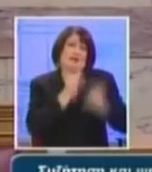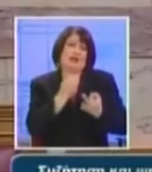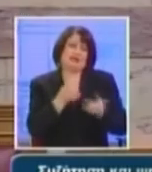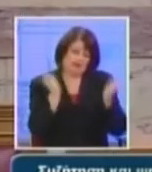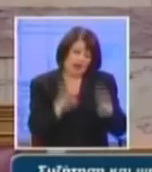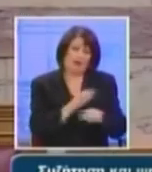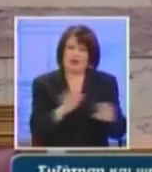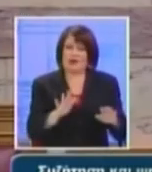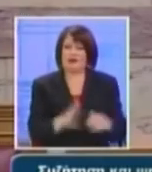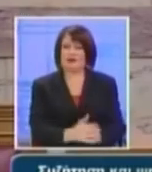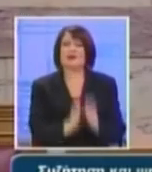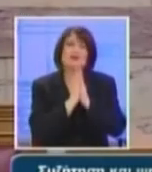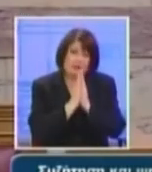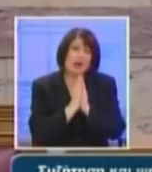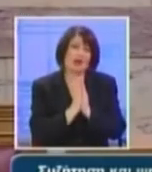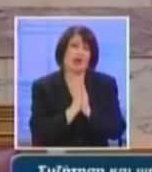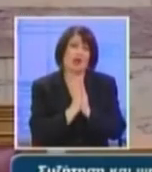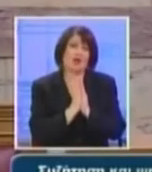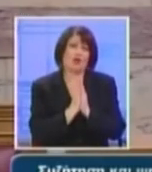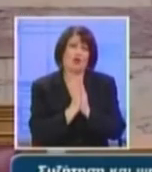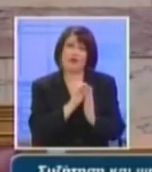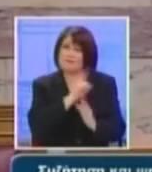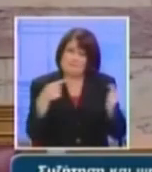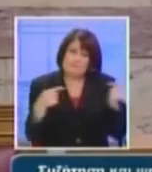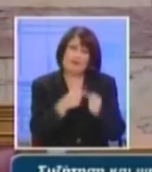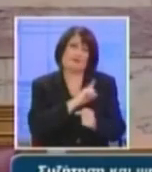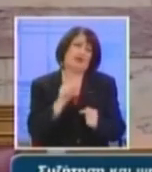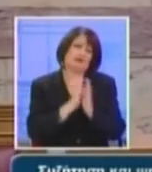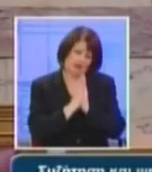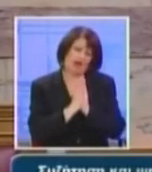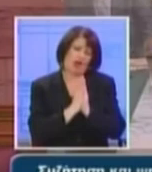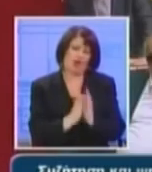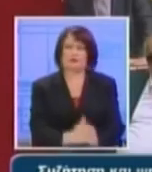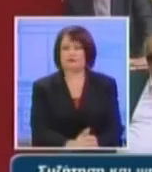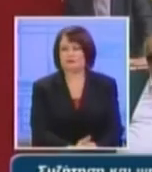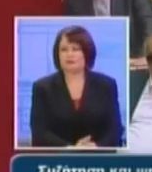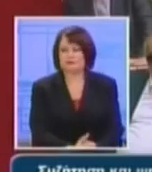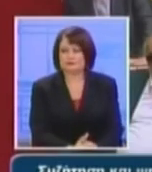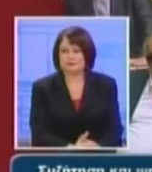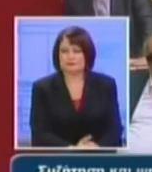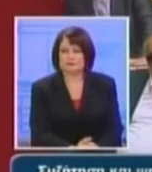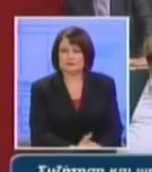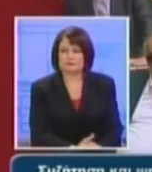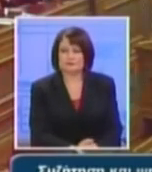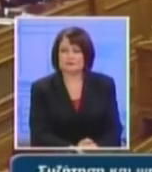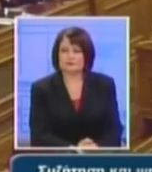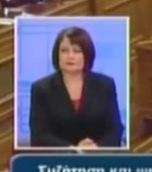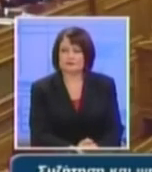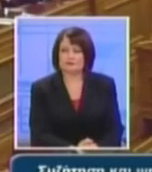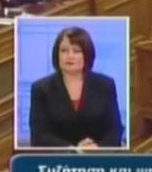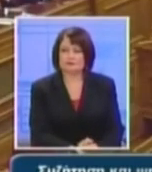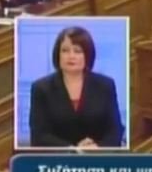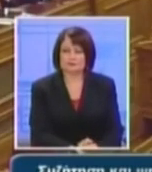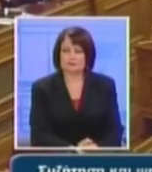λόγος. Σας παρακαλώ λοιπόν μην οξύνουμε, κύριε Πρόεδρε. Κύριε Πρόεδρε, μην οξύνουμε. Δεν υπάρχει